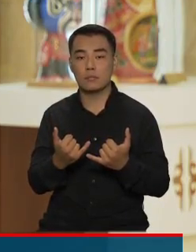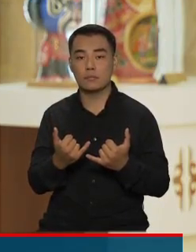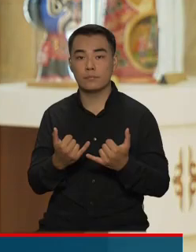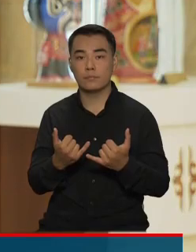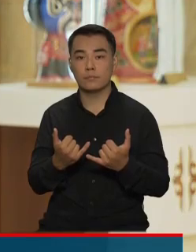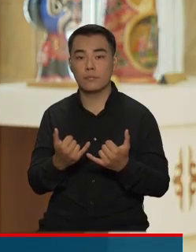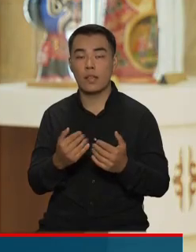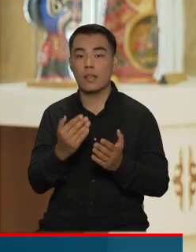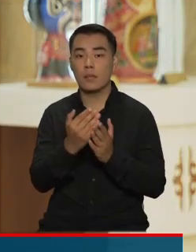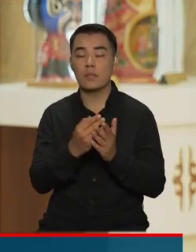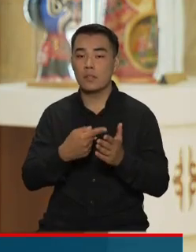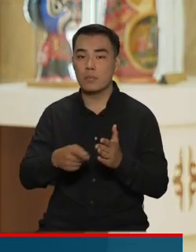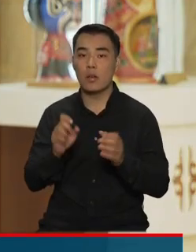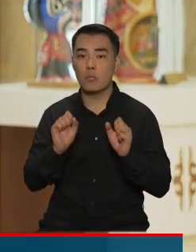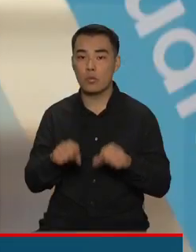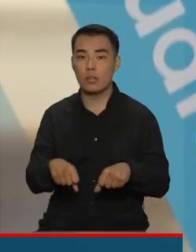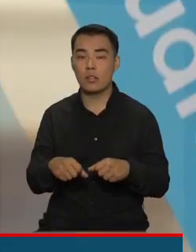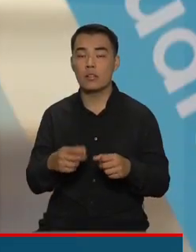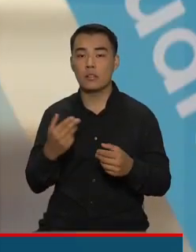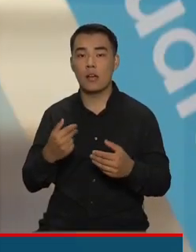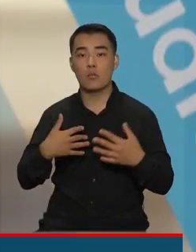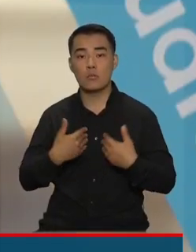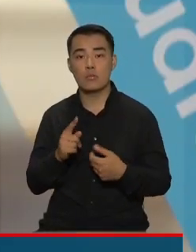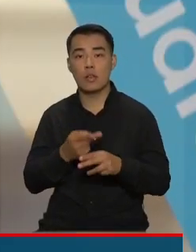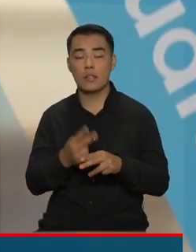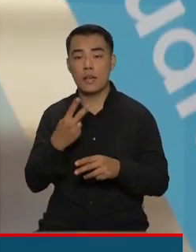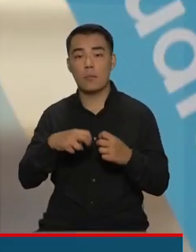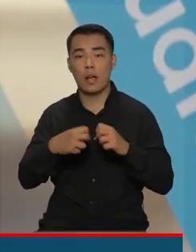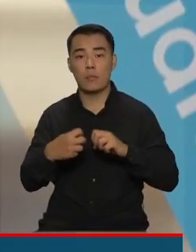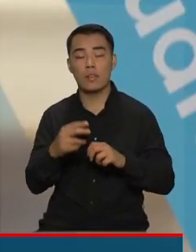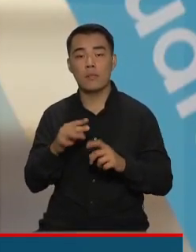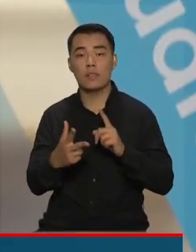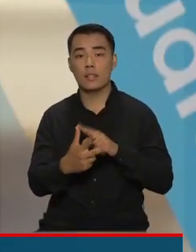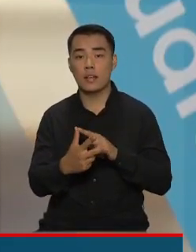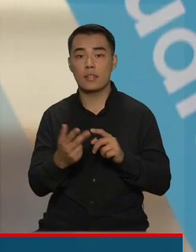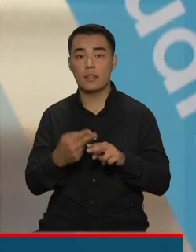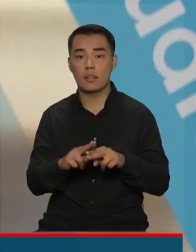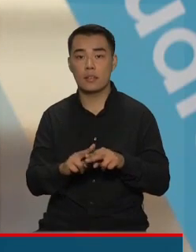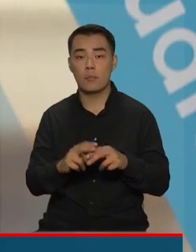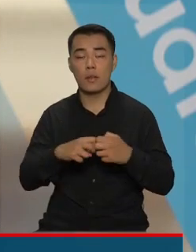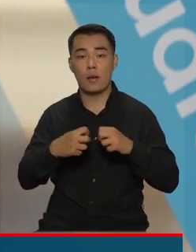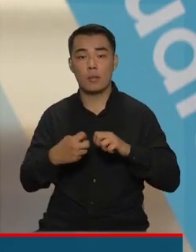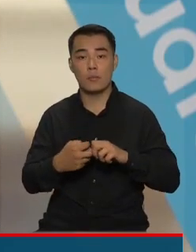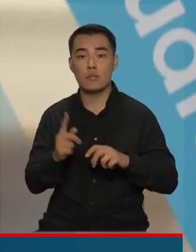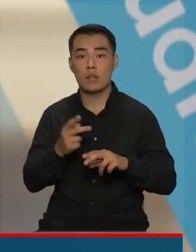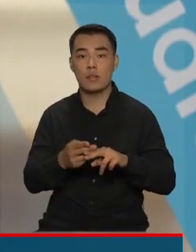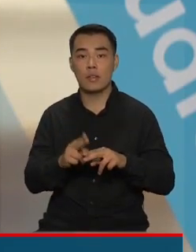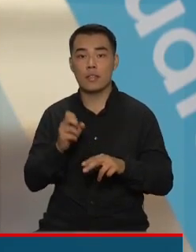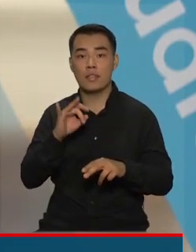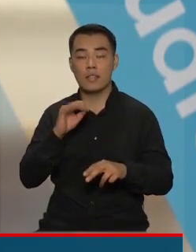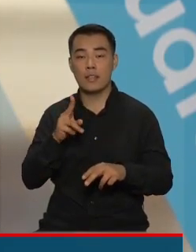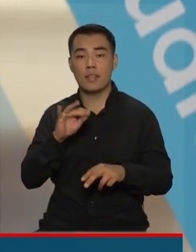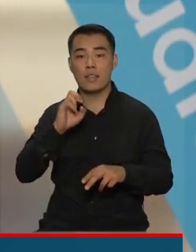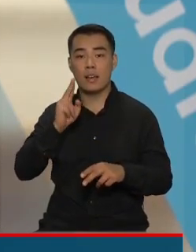неден списать етуге болады. Өкінішке қарай осы екі мәселе, үшінші мәселе мынау киіктің мәселесі.